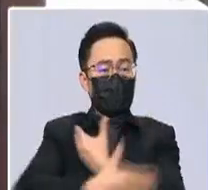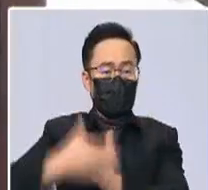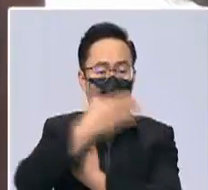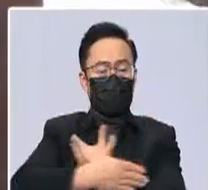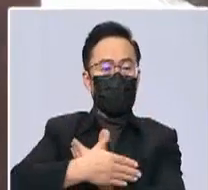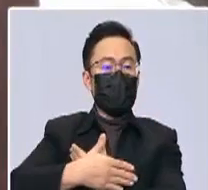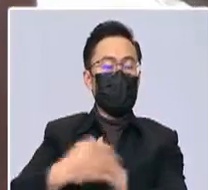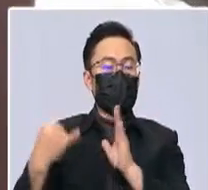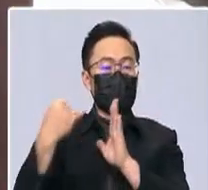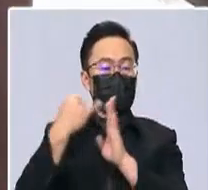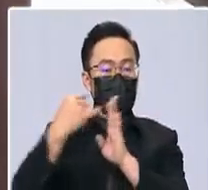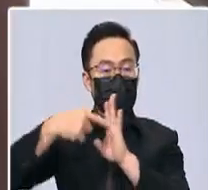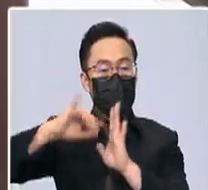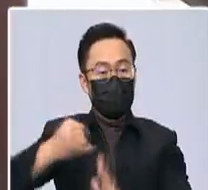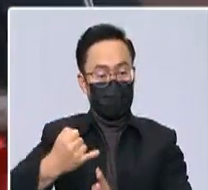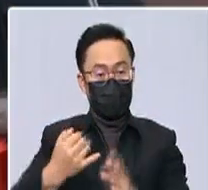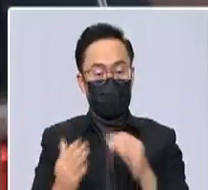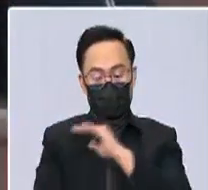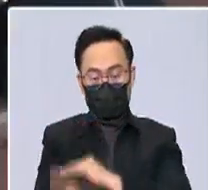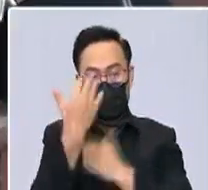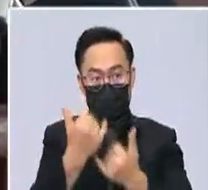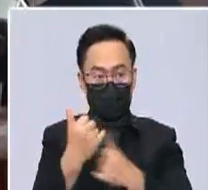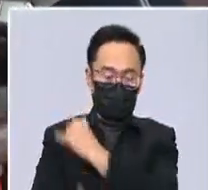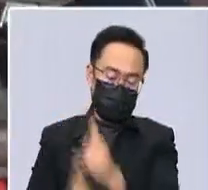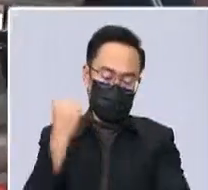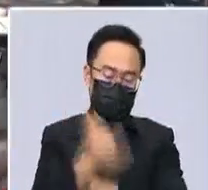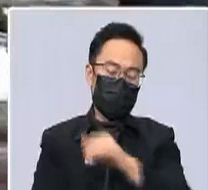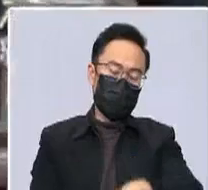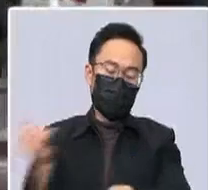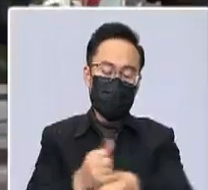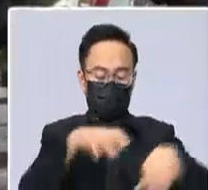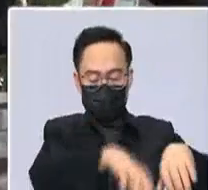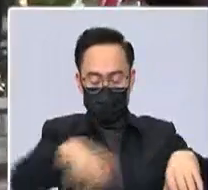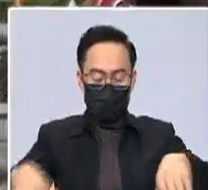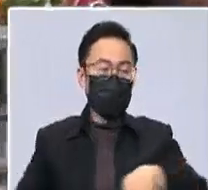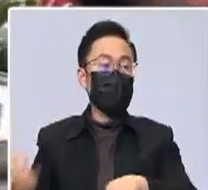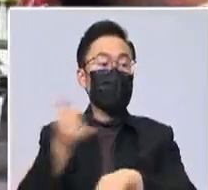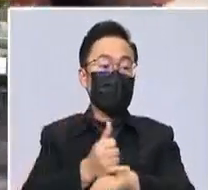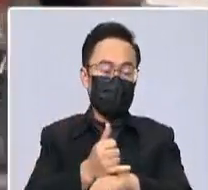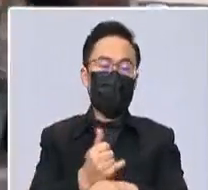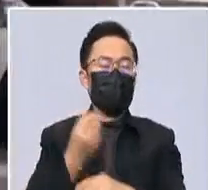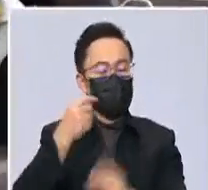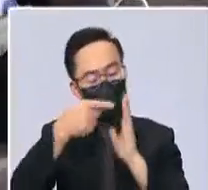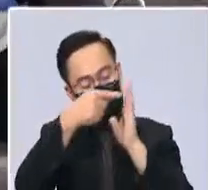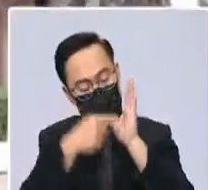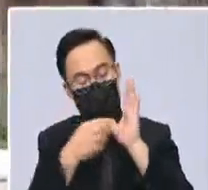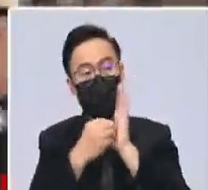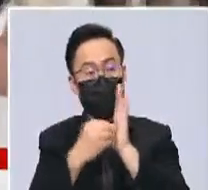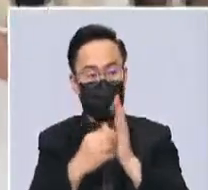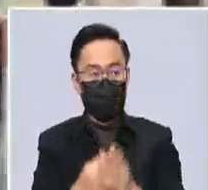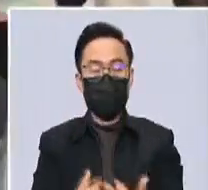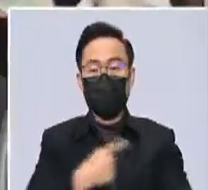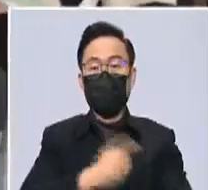สถานีรถไฟจังหวัดพิจิตรตั้งแต่ช่วงเช้าก็มีประชาชนจำนวนมากล่ะค่ะมารอโดยสารรถไฟกลับกรุงเทพหลังจากหม